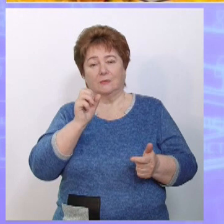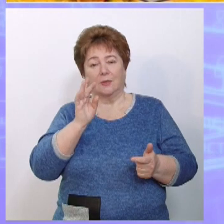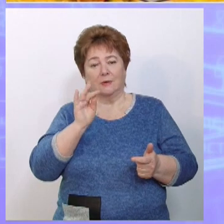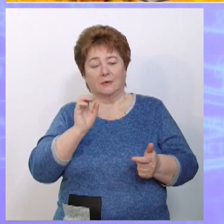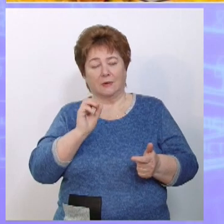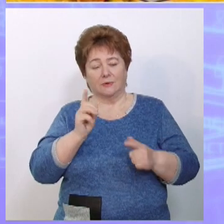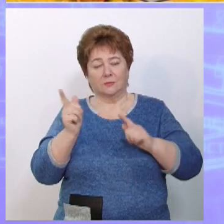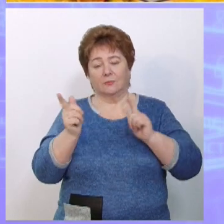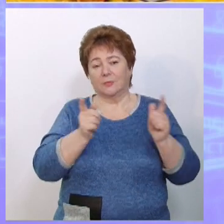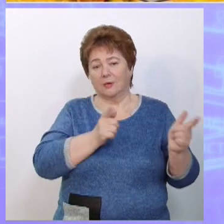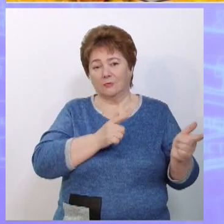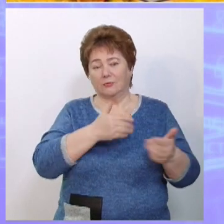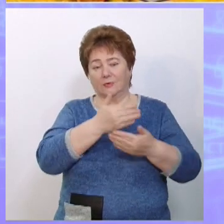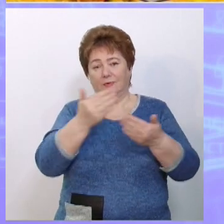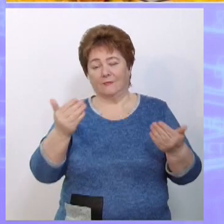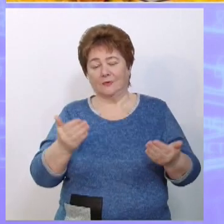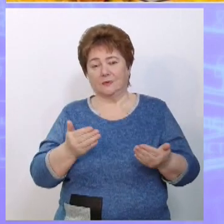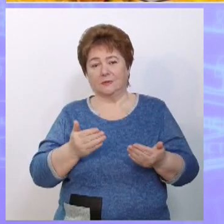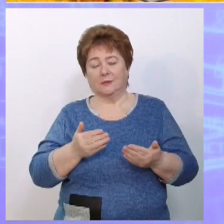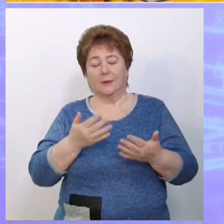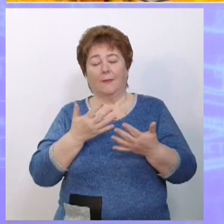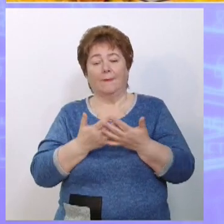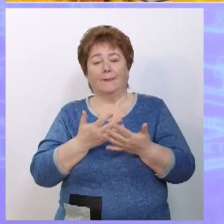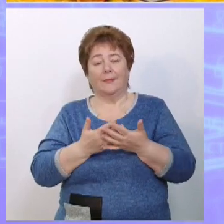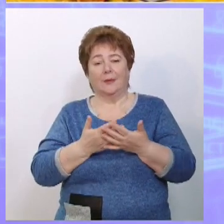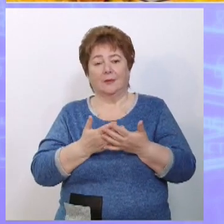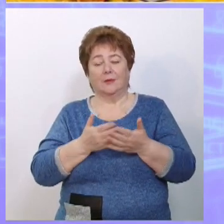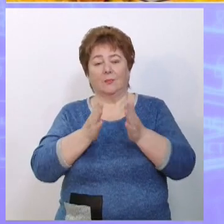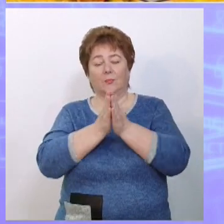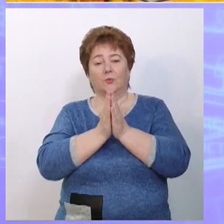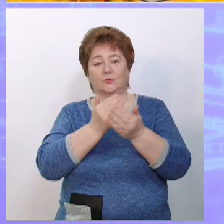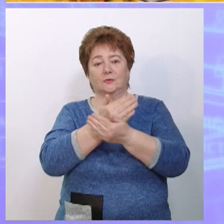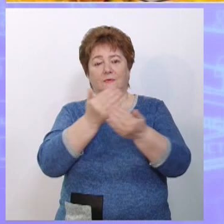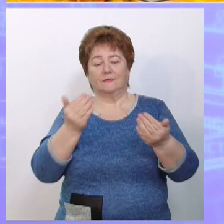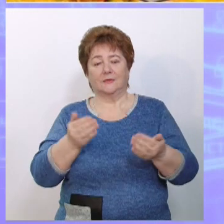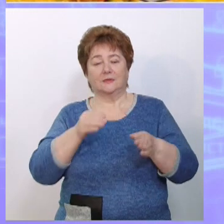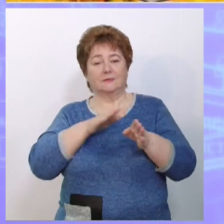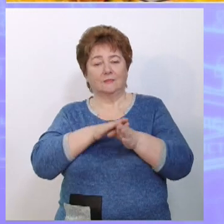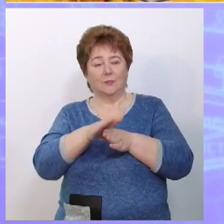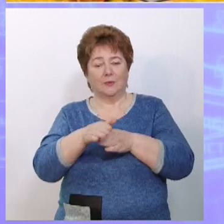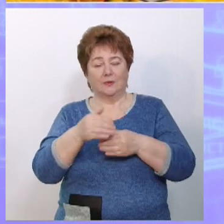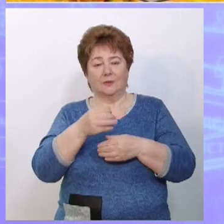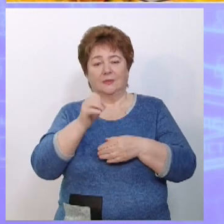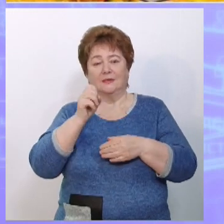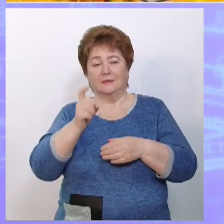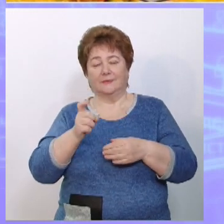Бараш приготовил для вас примеры и просит вас решить их.